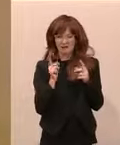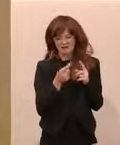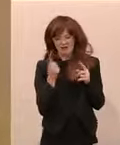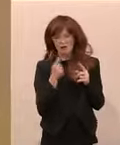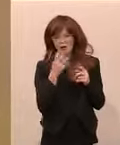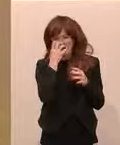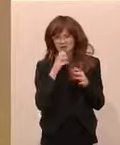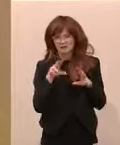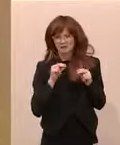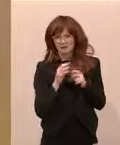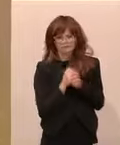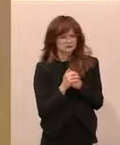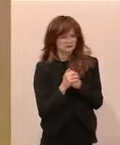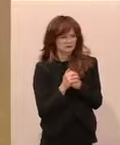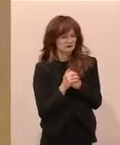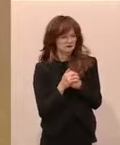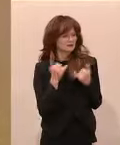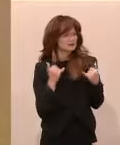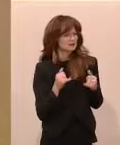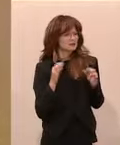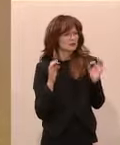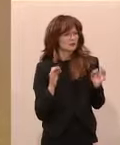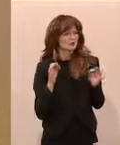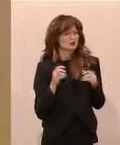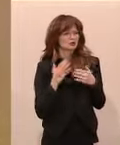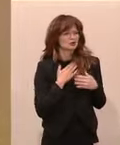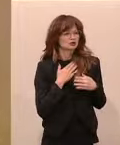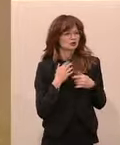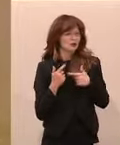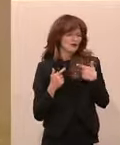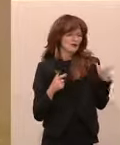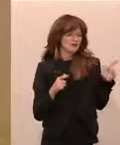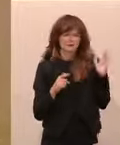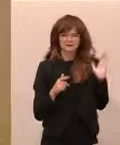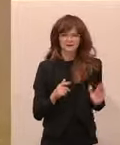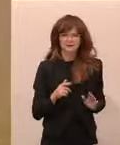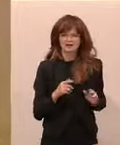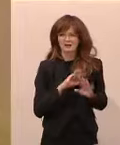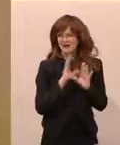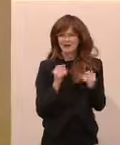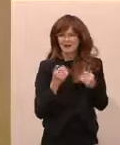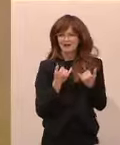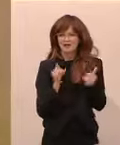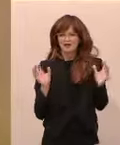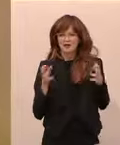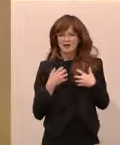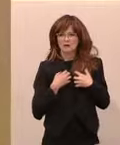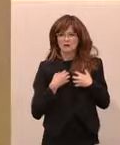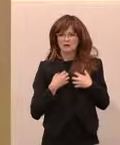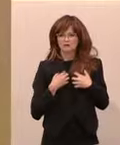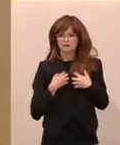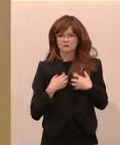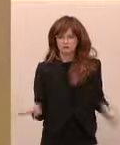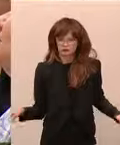momentan ja ohnehin bei der SPÖ, bei der linken Seite, alle Hemmungen vor dem EU-Wahlkampf komplett fallen.